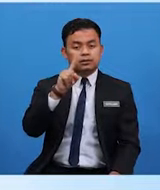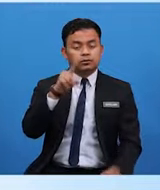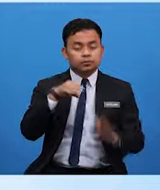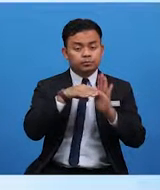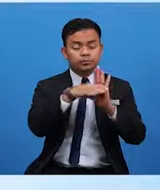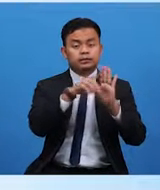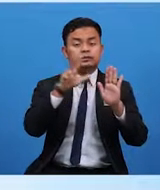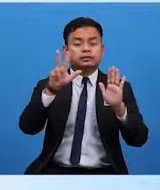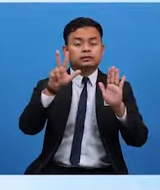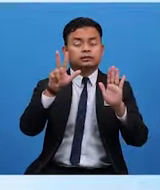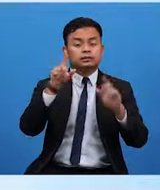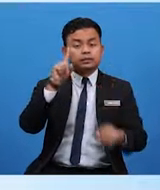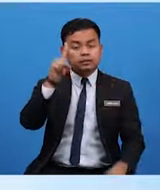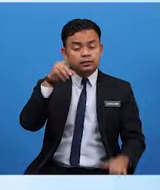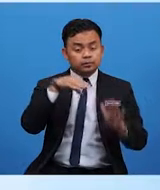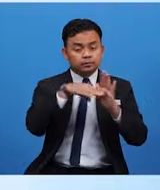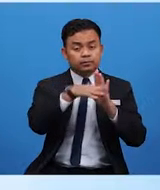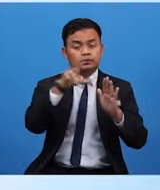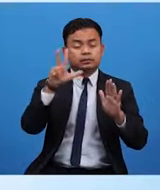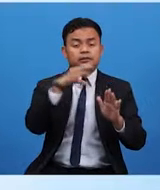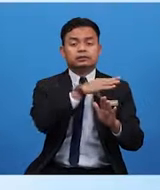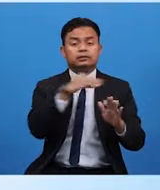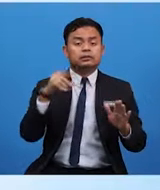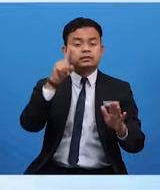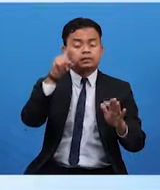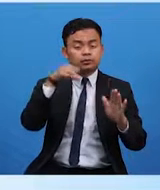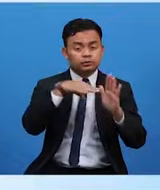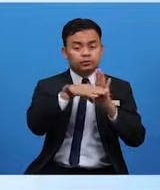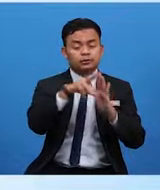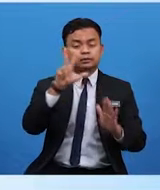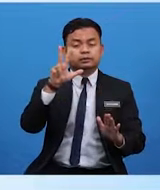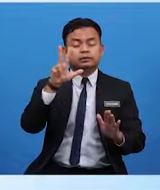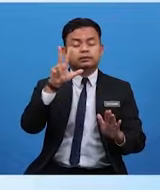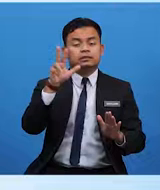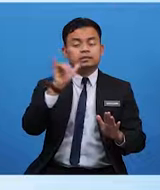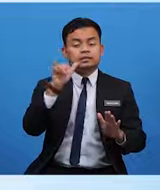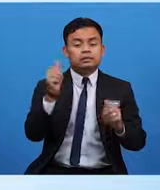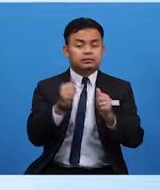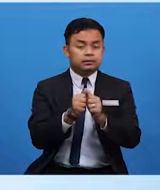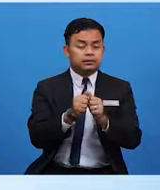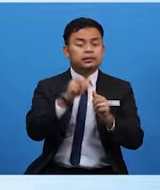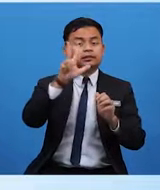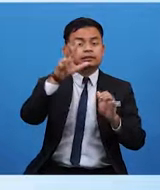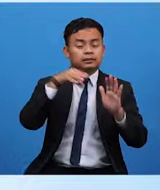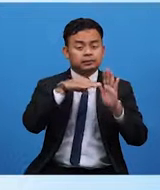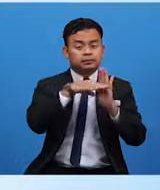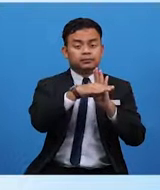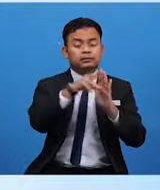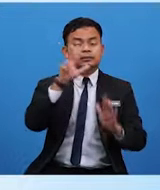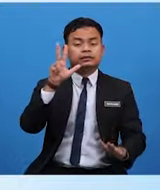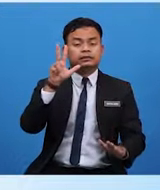23 dan satu pertiga = 33 atau sama